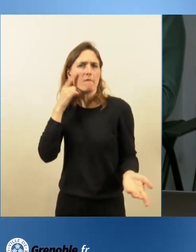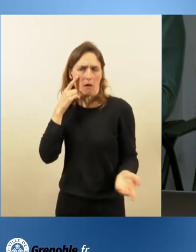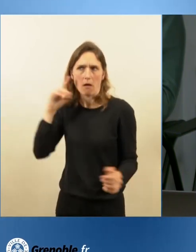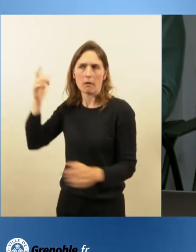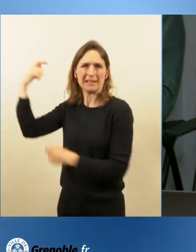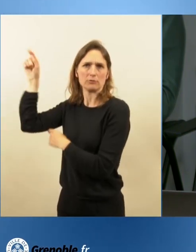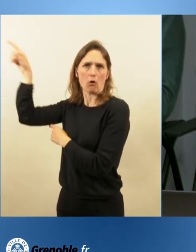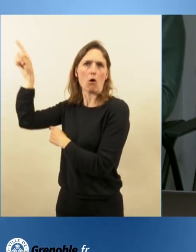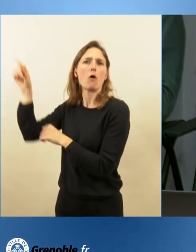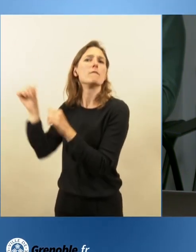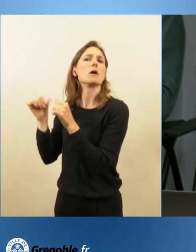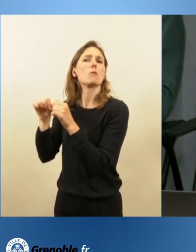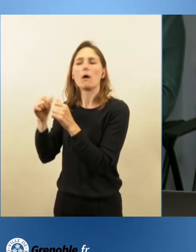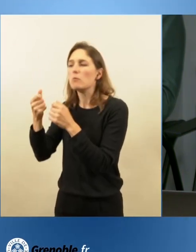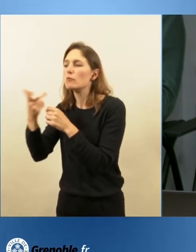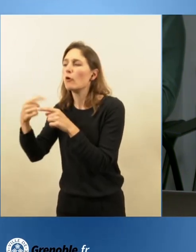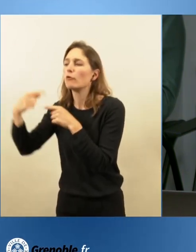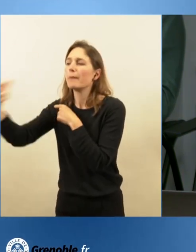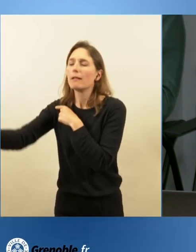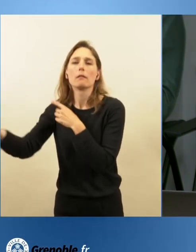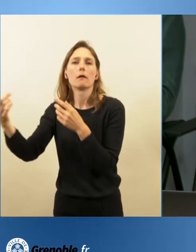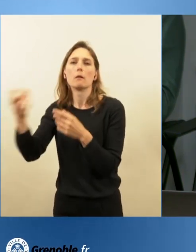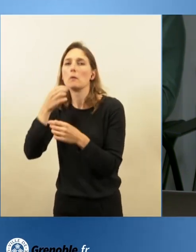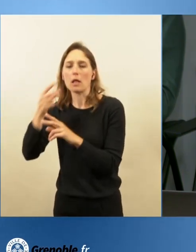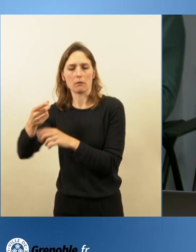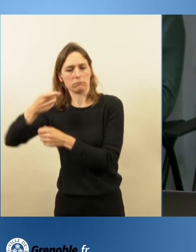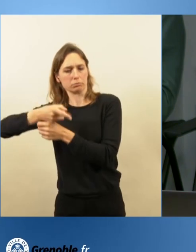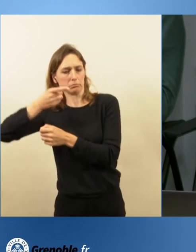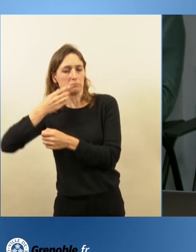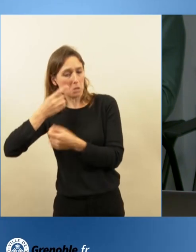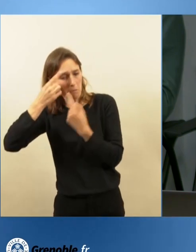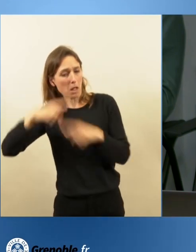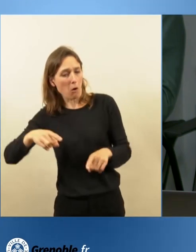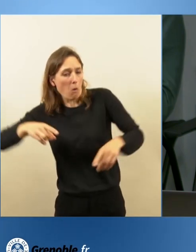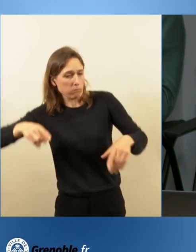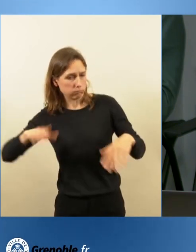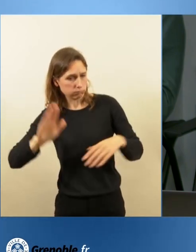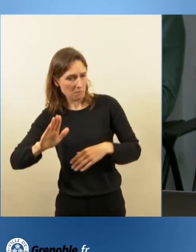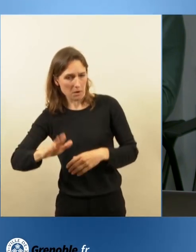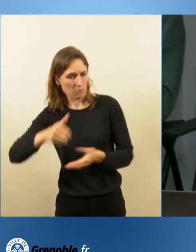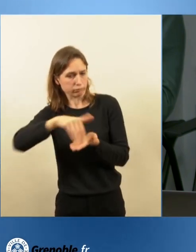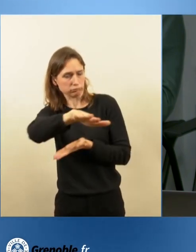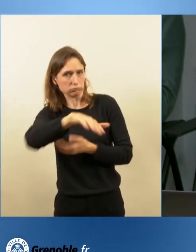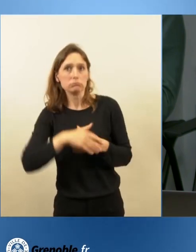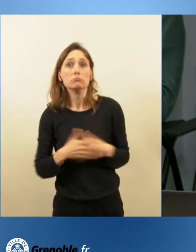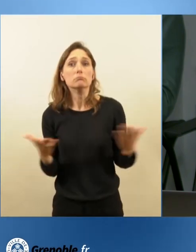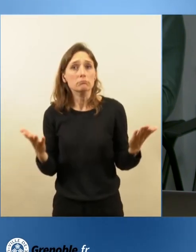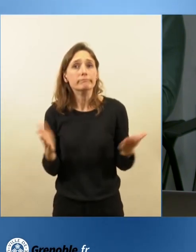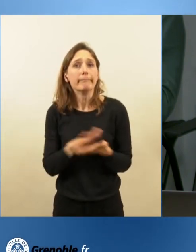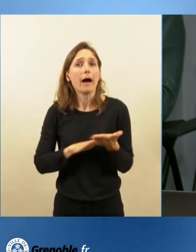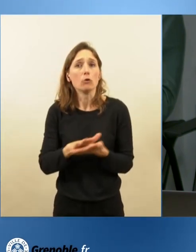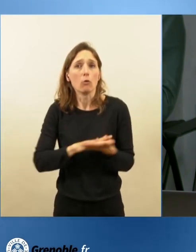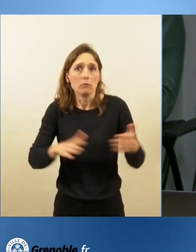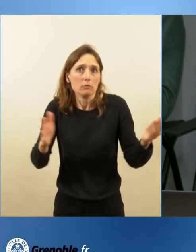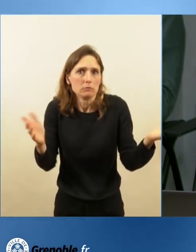semaines il décide comme on fait à Grenoble de dire vous n'êtes pas d'accord bah c'est comme ça on vous dégage excusez moi d'être VUL